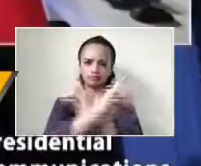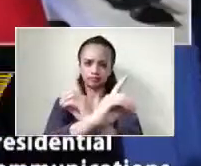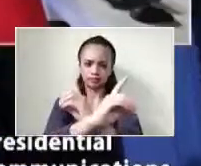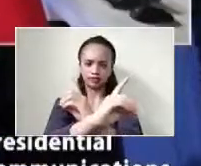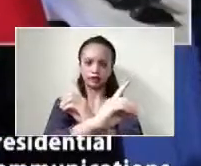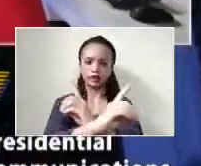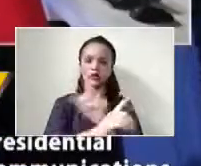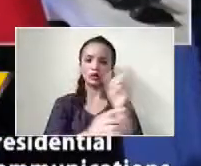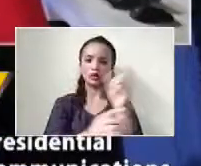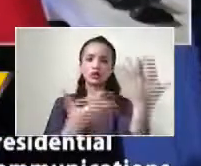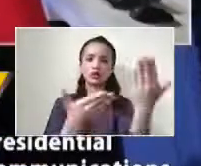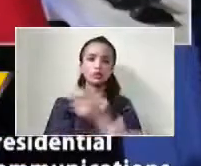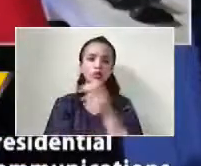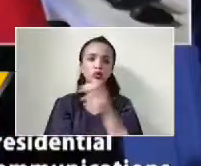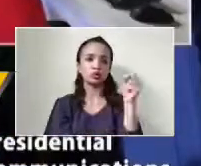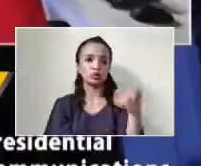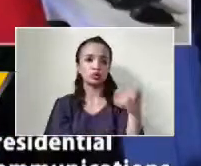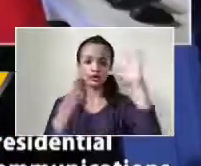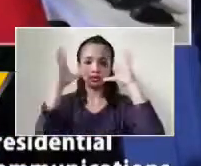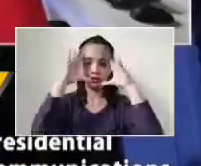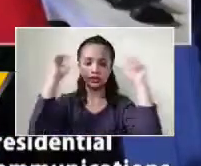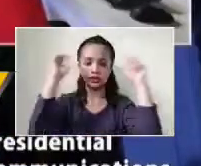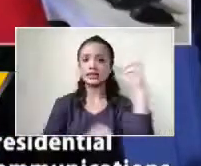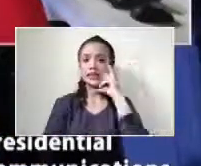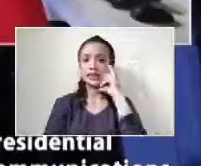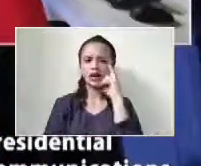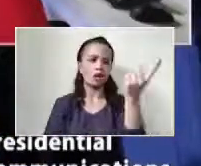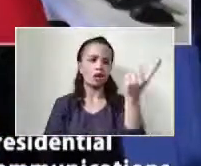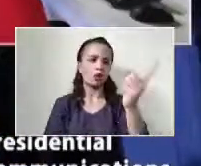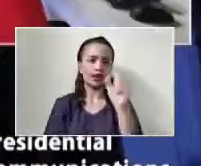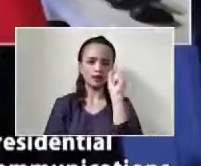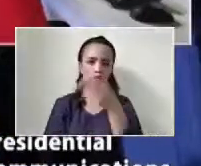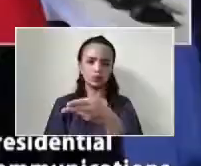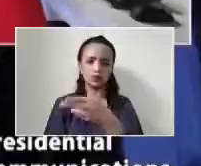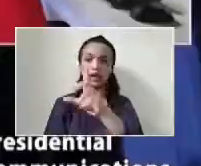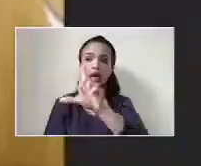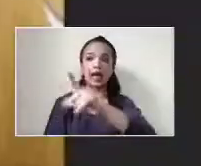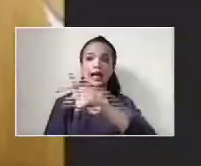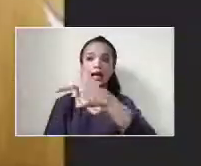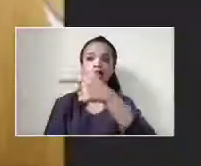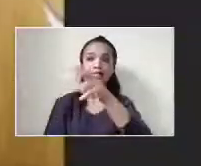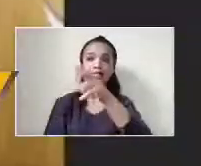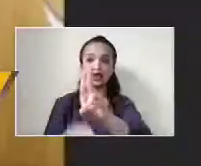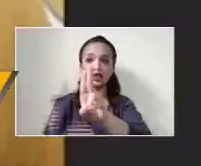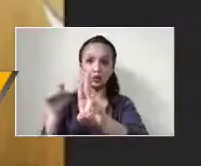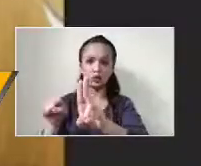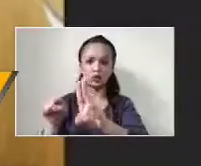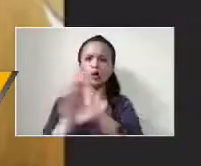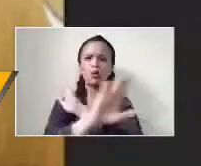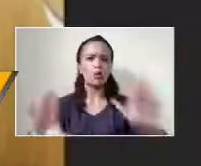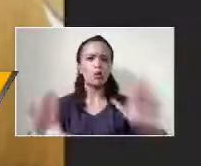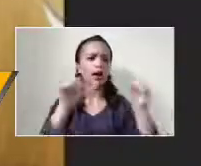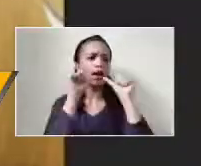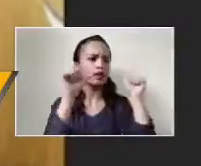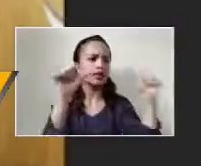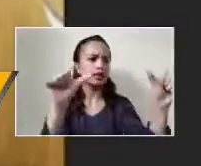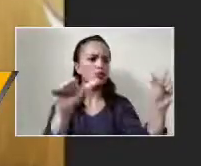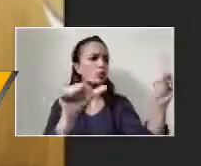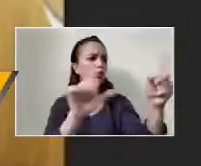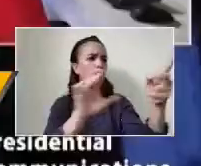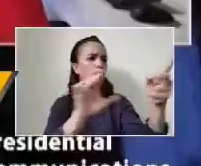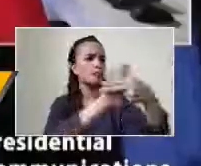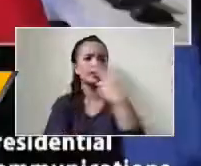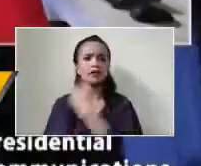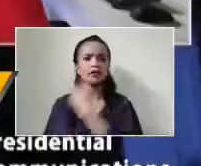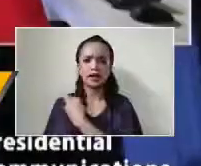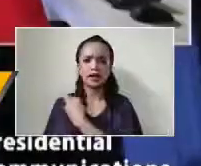malaman mo ang brand mo as part of this sabing information, doon mismo on the spot na. Ano available? Basta sinabi po ng ating mga eksperto